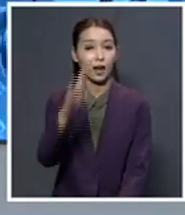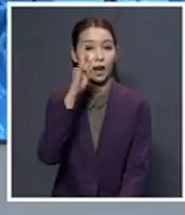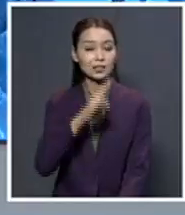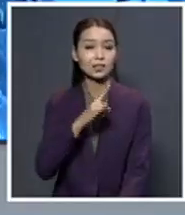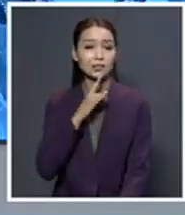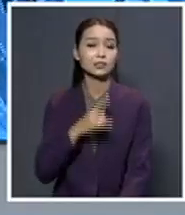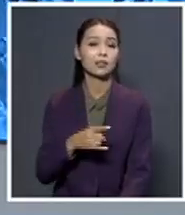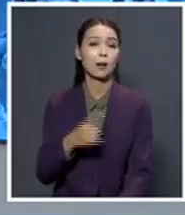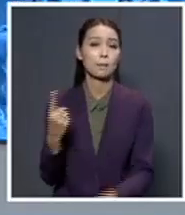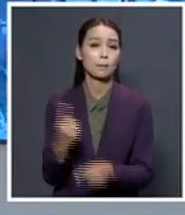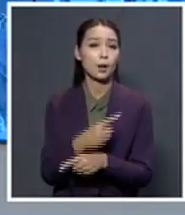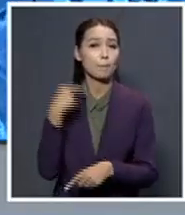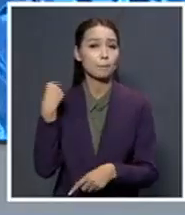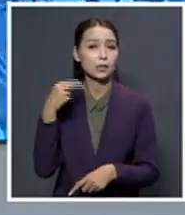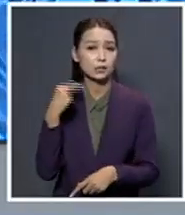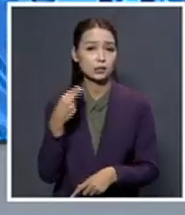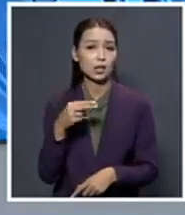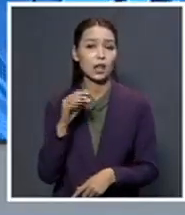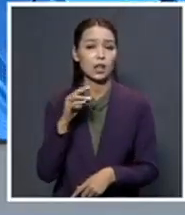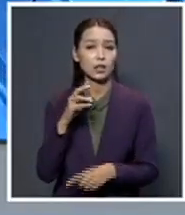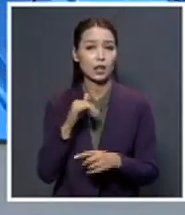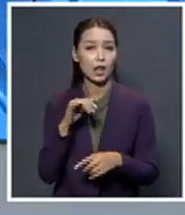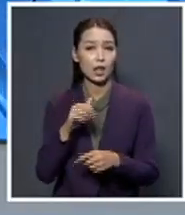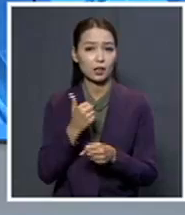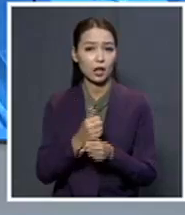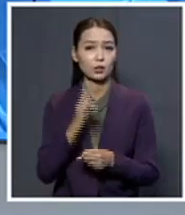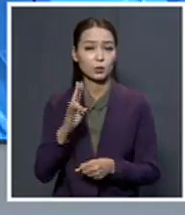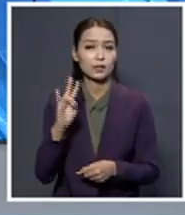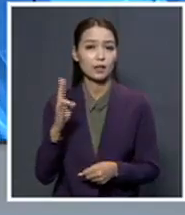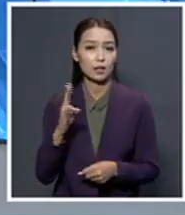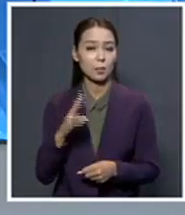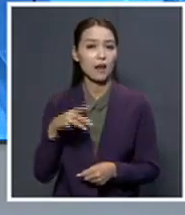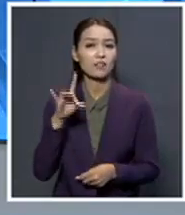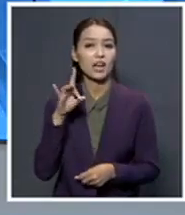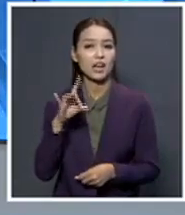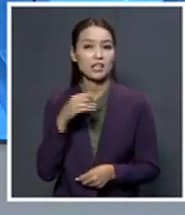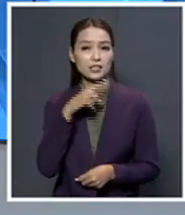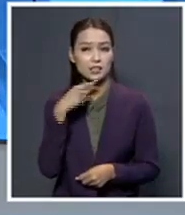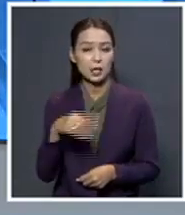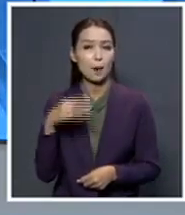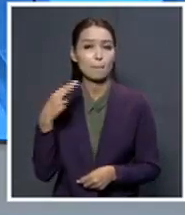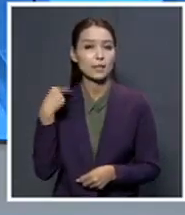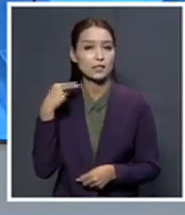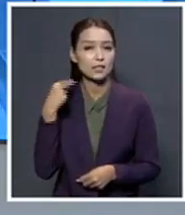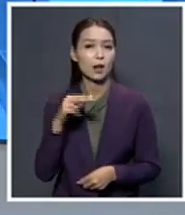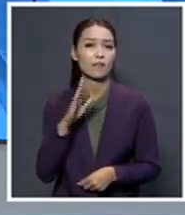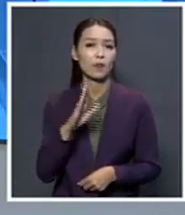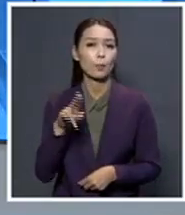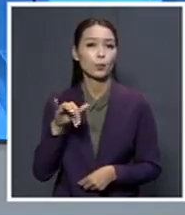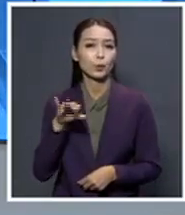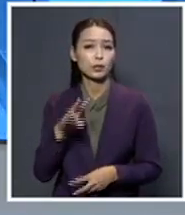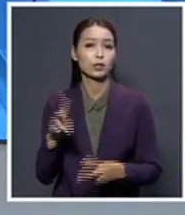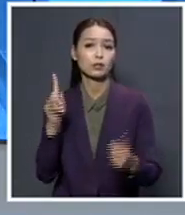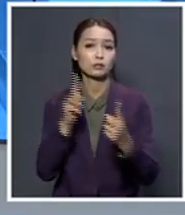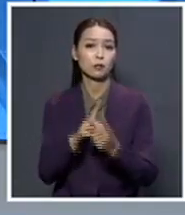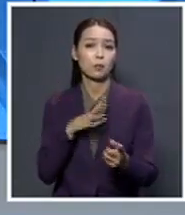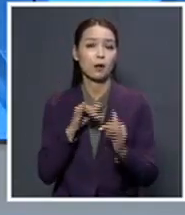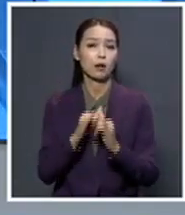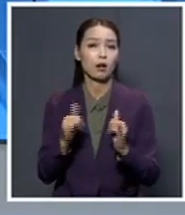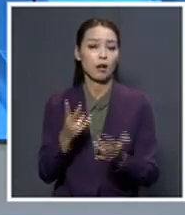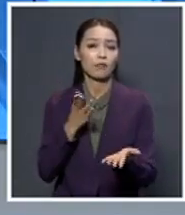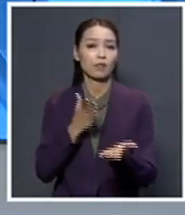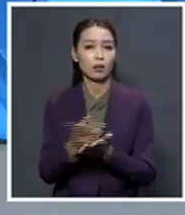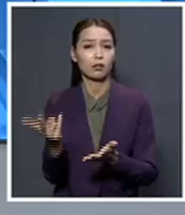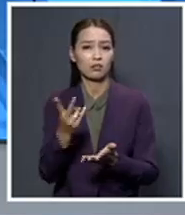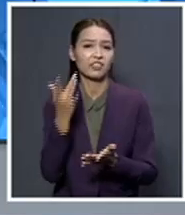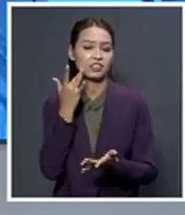Қазақстанның тұңғыш президенті елбасы Нұрсұлтан Назарбаев пен Ресей президенті Владимир Путин негізін салып дамытқан екелдің стратегиялық әріптестігі